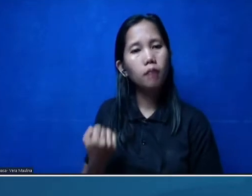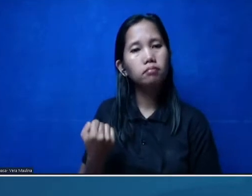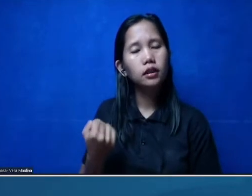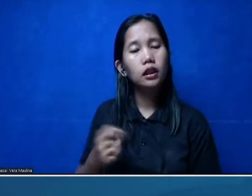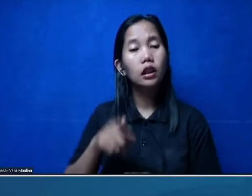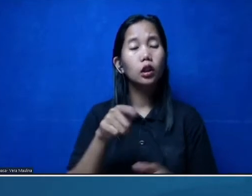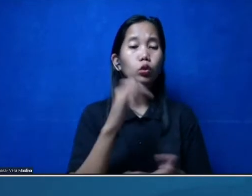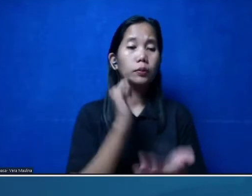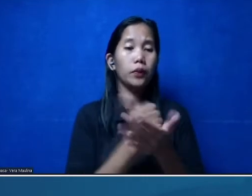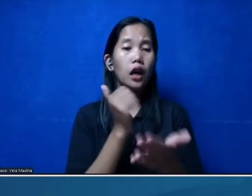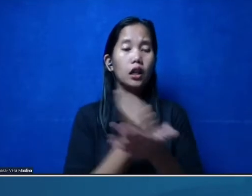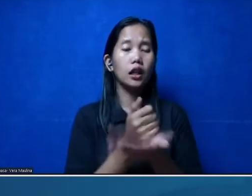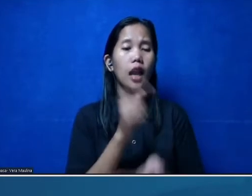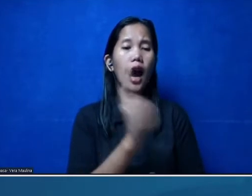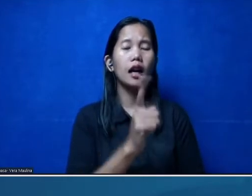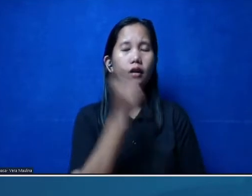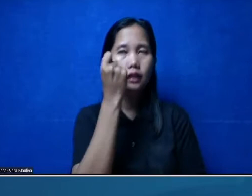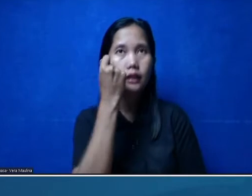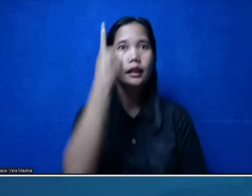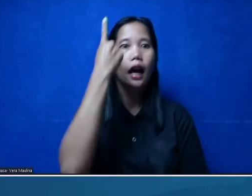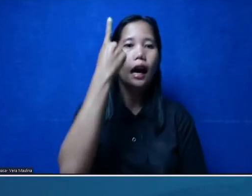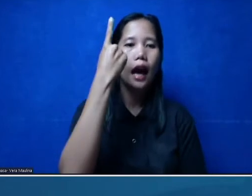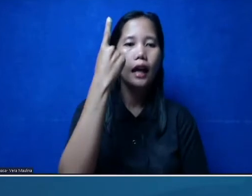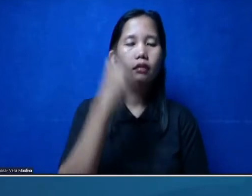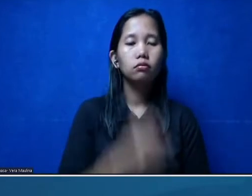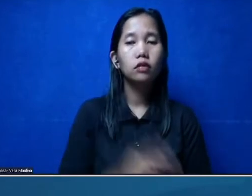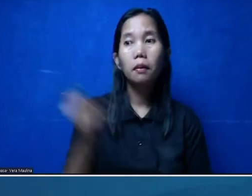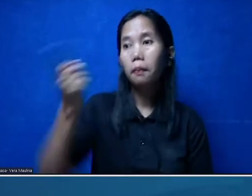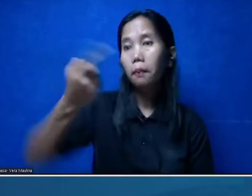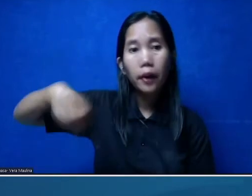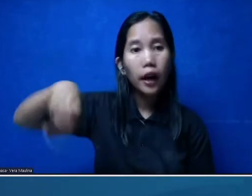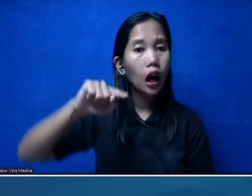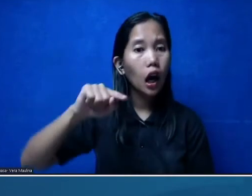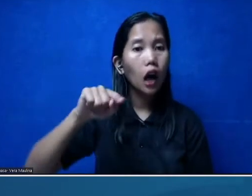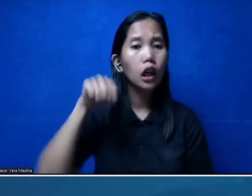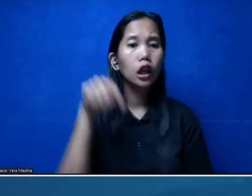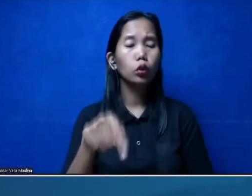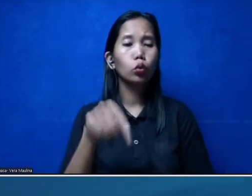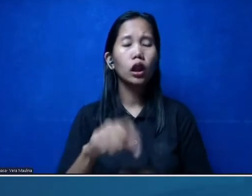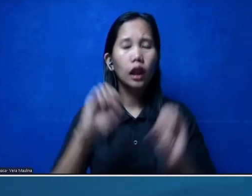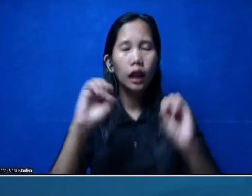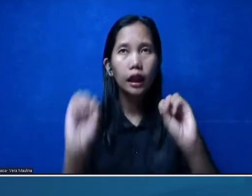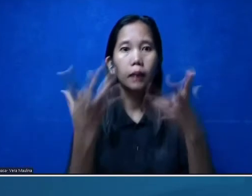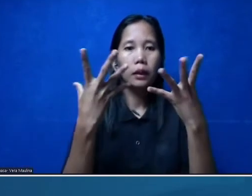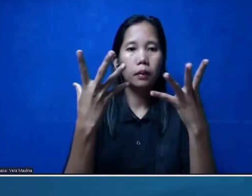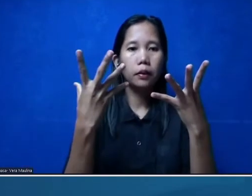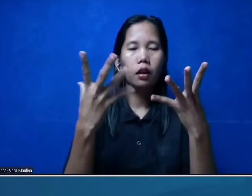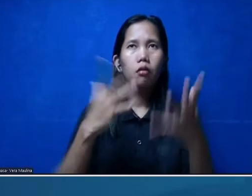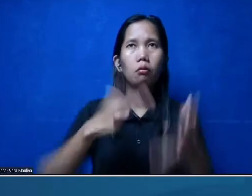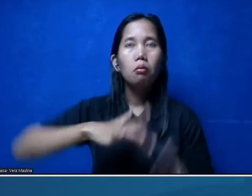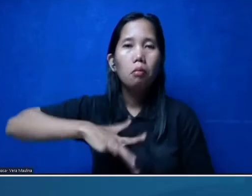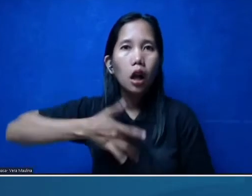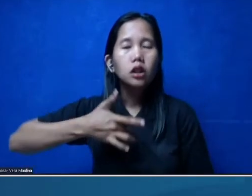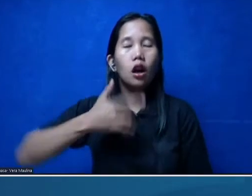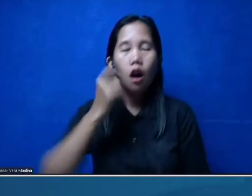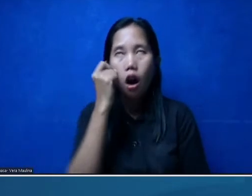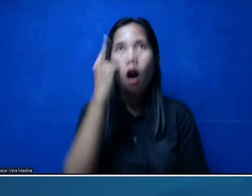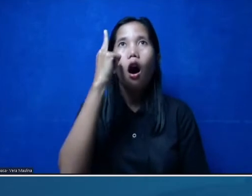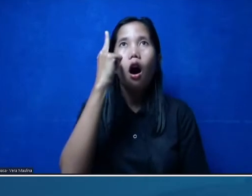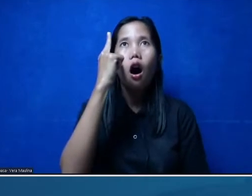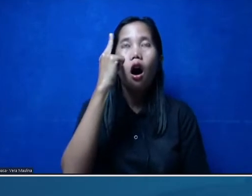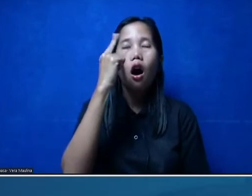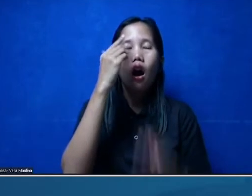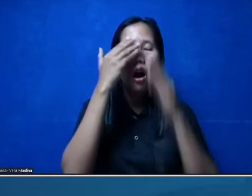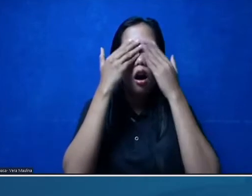itu tiba-tiba mereka merasa bahwa mereka tidak berbusa dan disinilah Adam dan